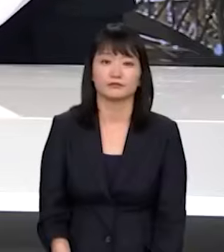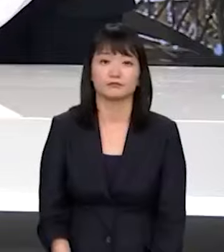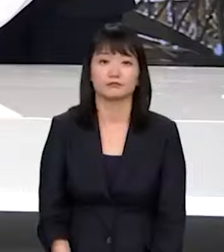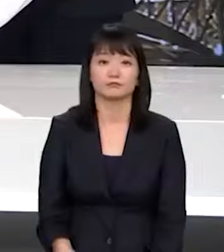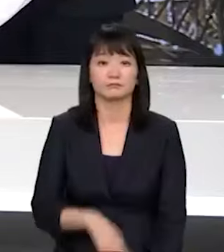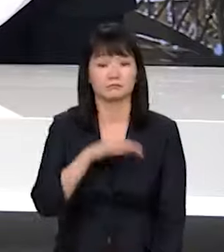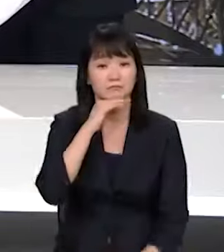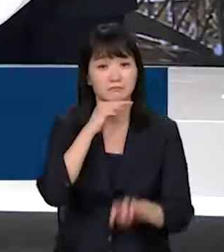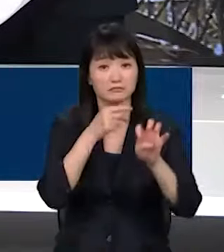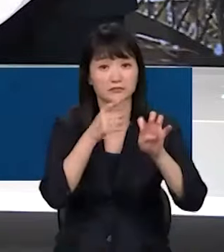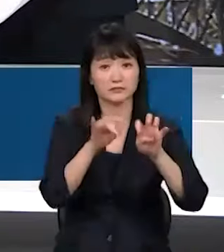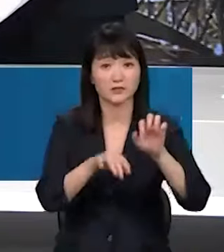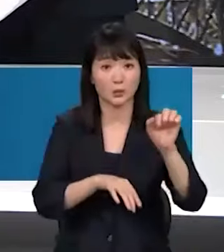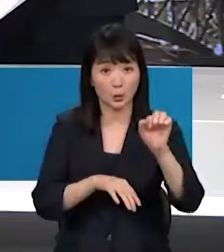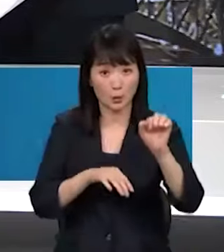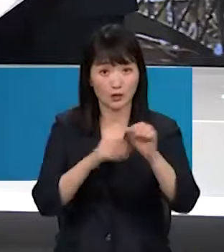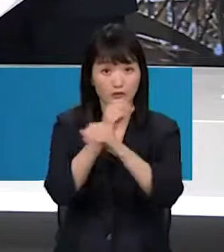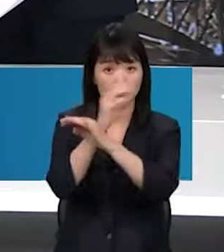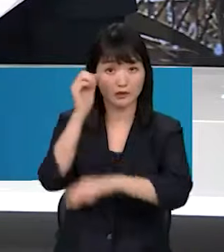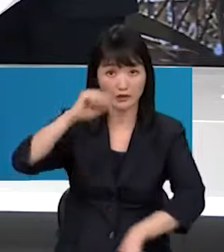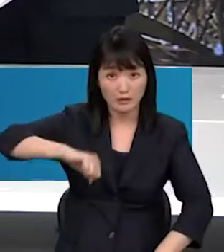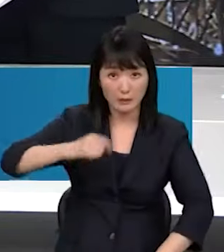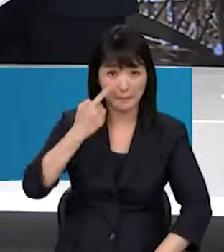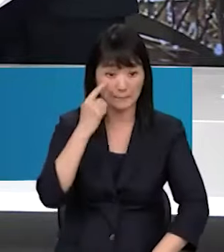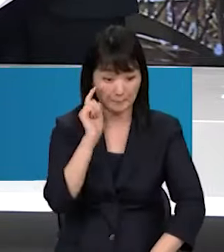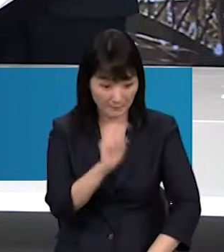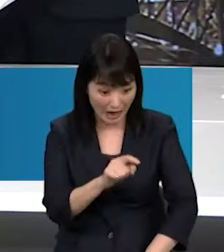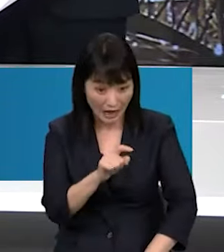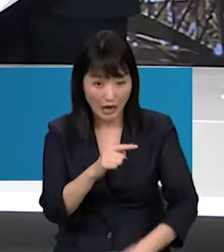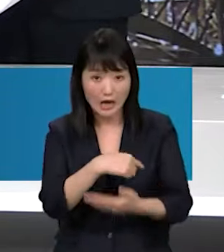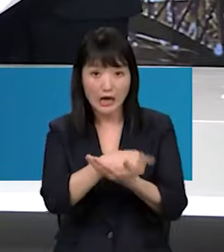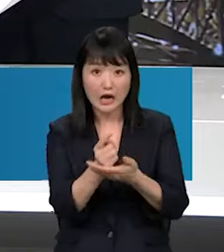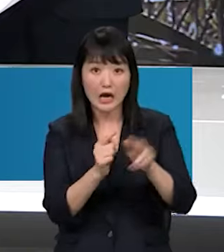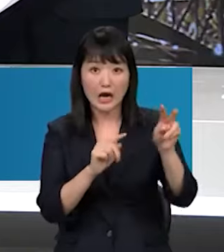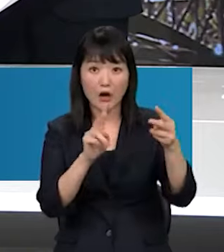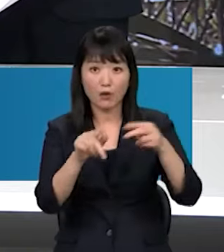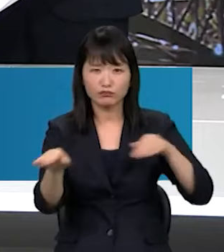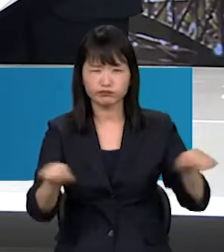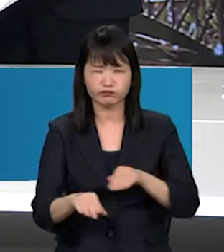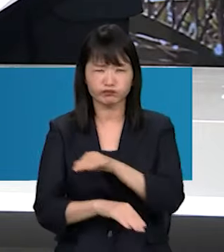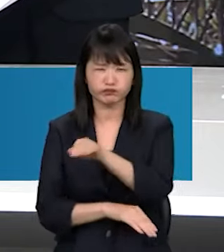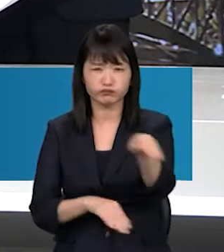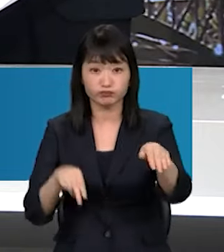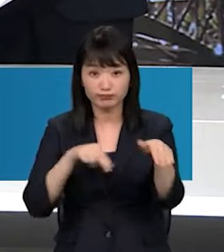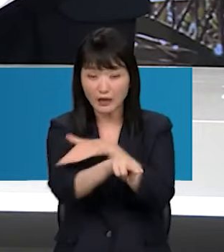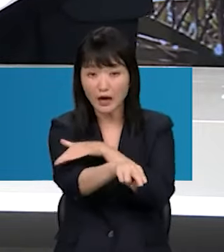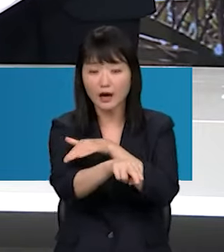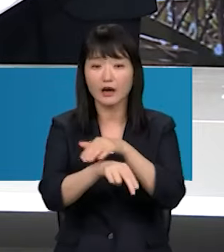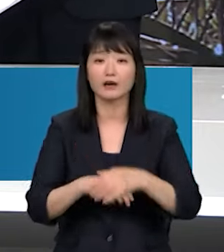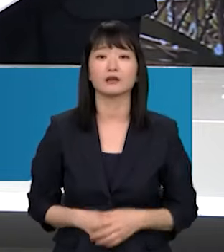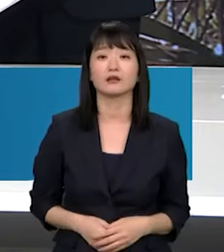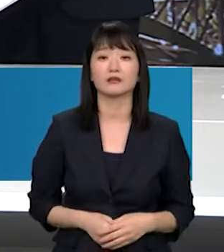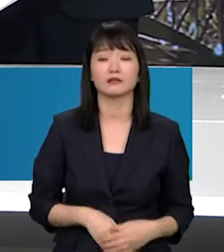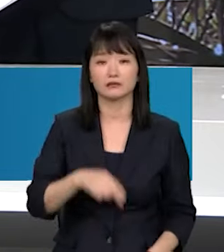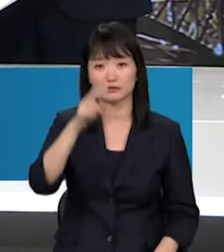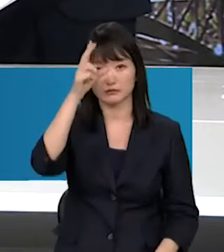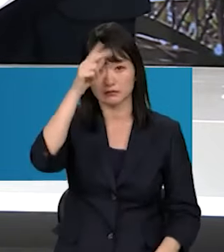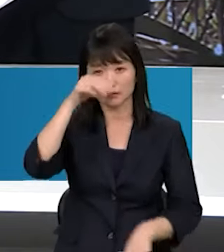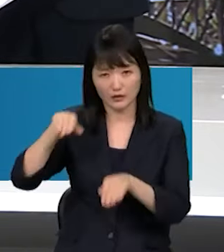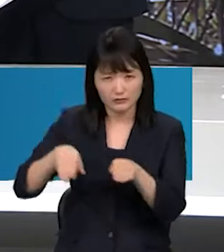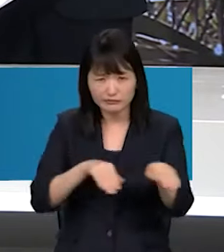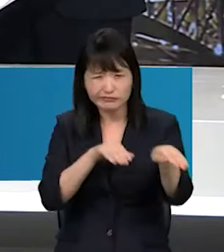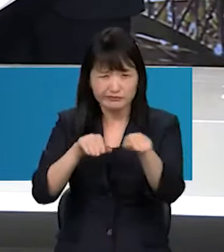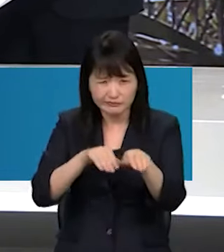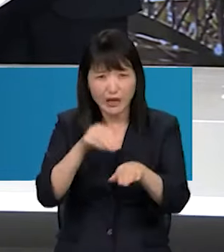한 40대 운전자가 신호 위반 단속에 적발되자 시속 200km 넘는 속도로 달아났습니다 경찰과